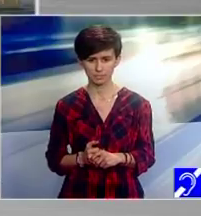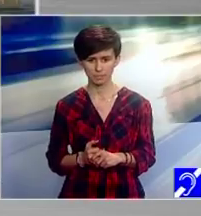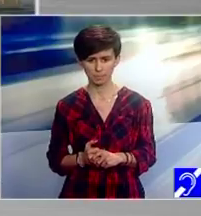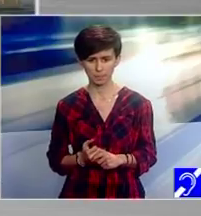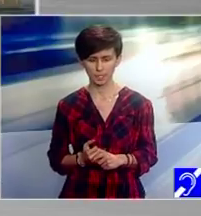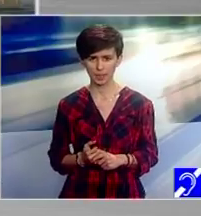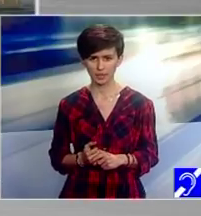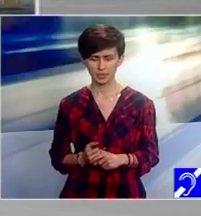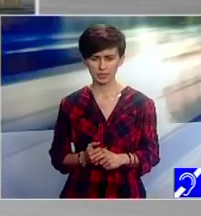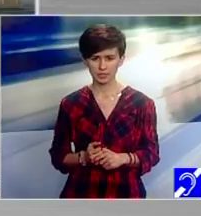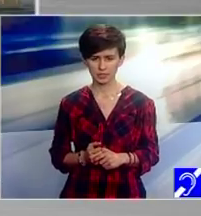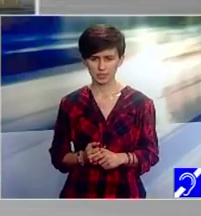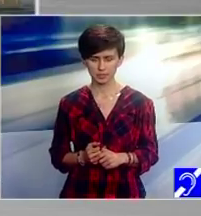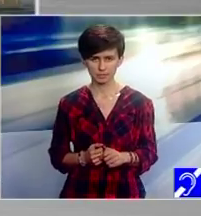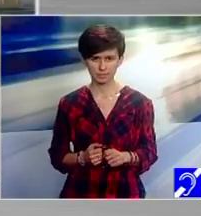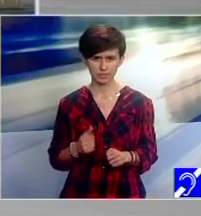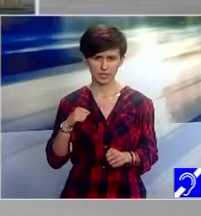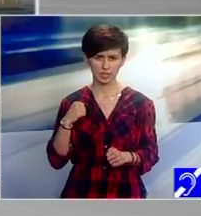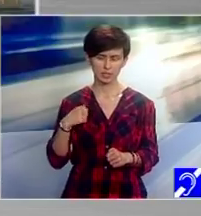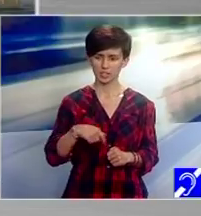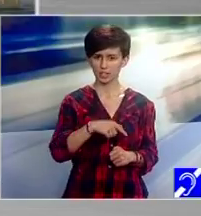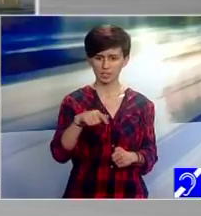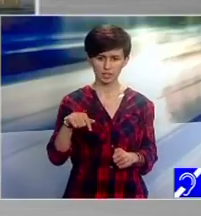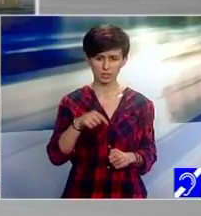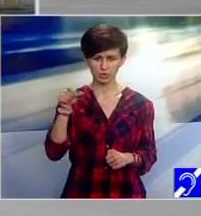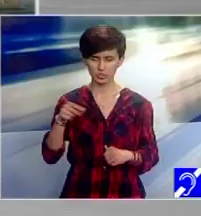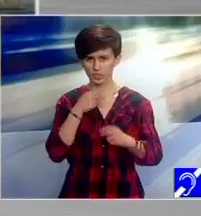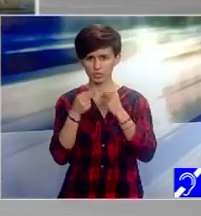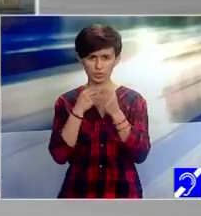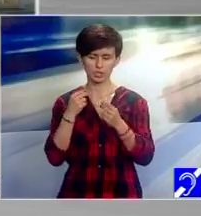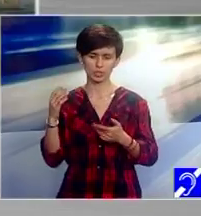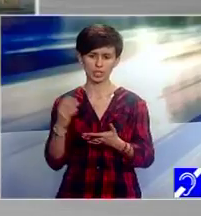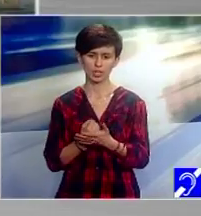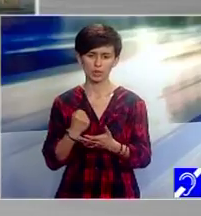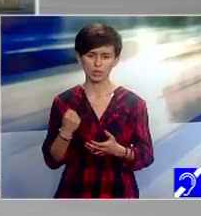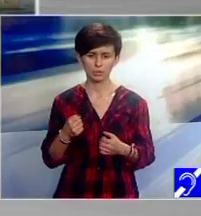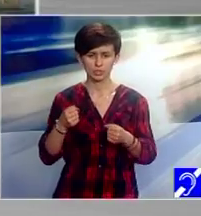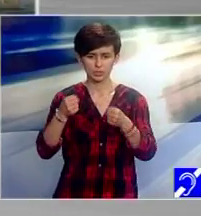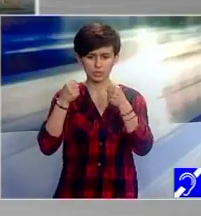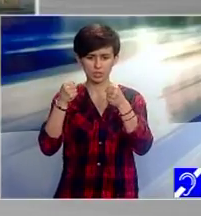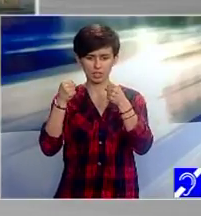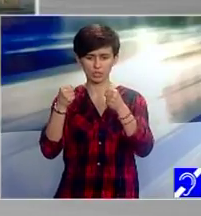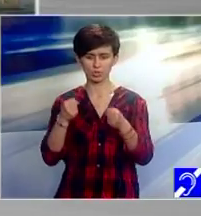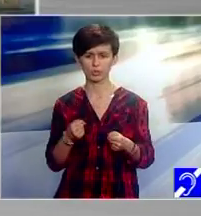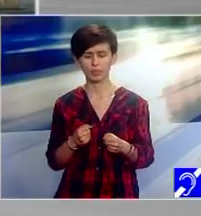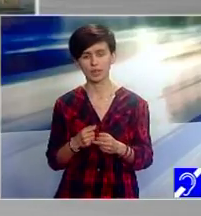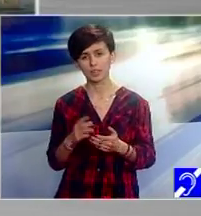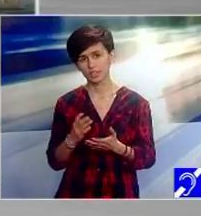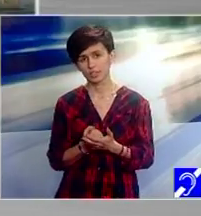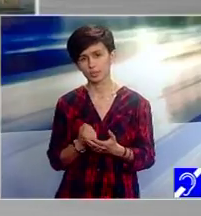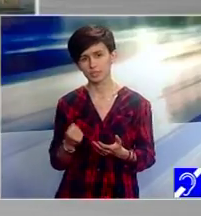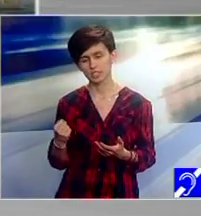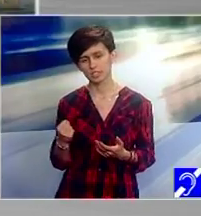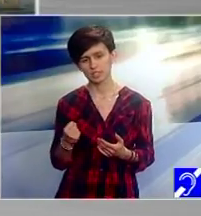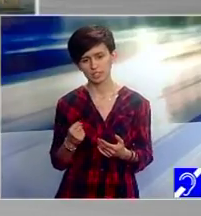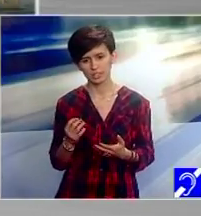seniori, să spunem așa, iar tinerii noștri jucători au obținut cupa, obținând numai victorii și chiar